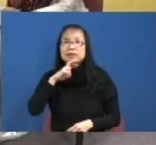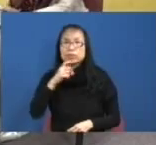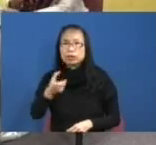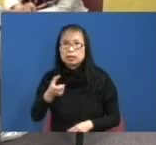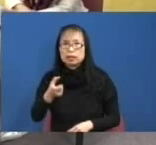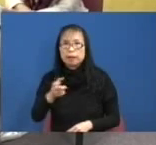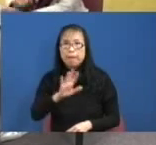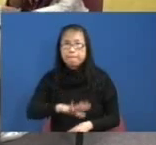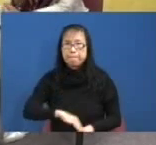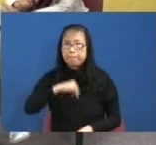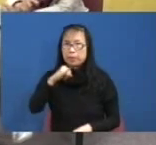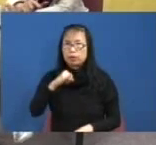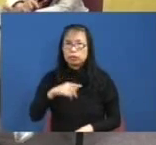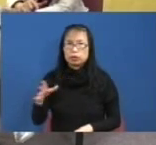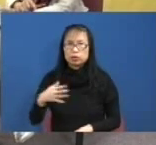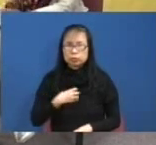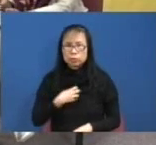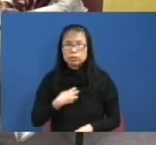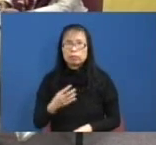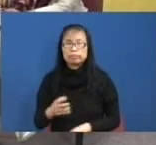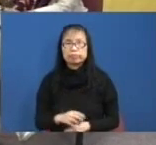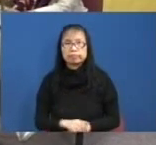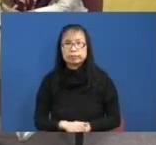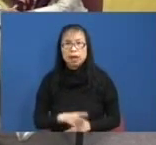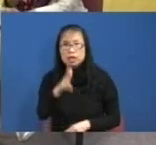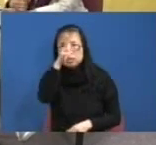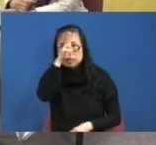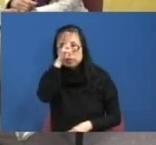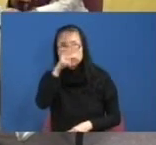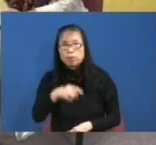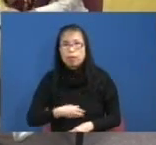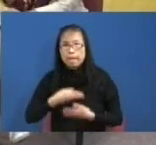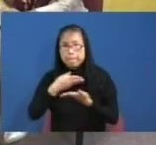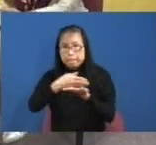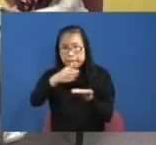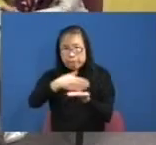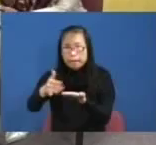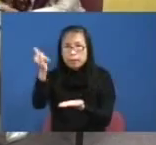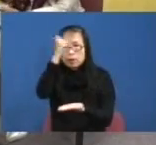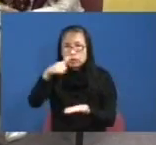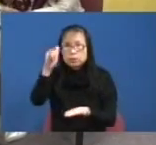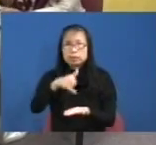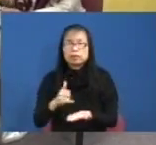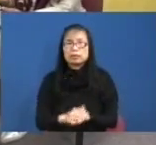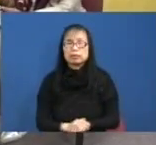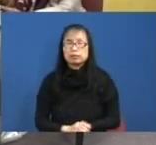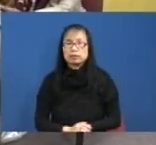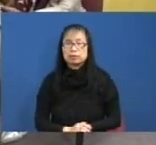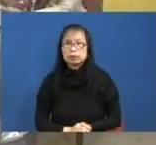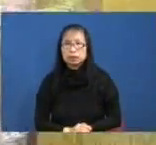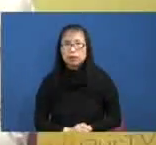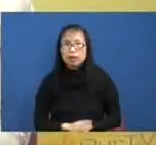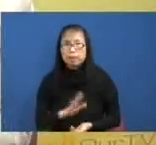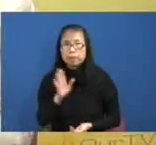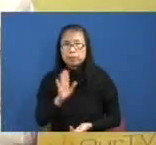都唔足夠。咁佢先覺得咧，佢都覺得政府你派6,000元咧，可能都要應該做一做。不是